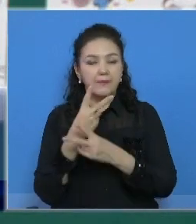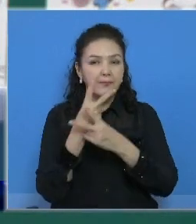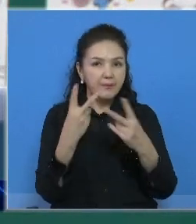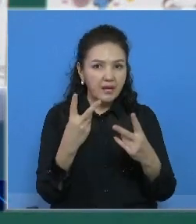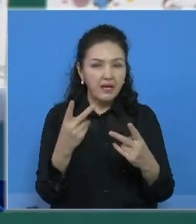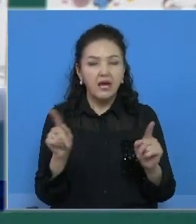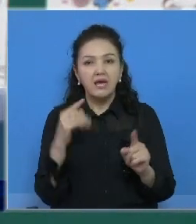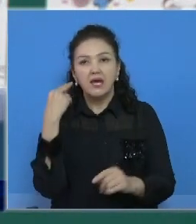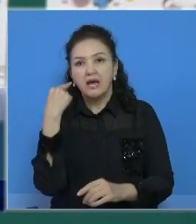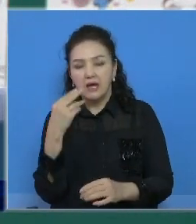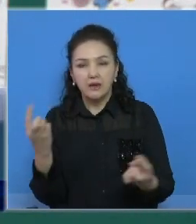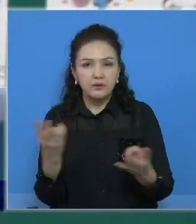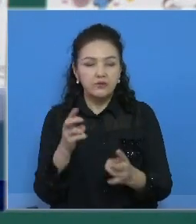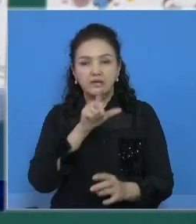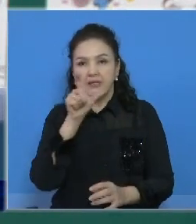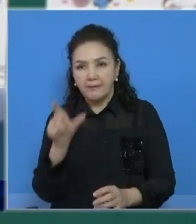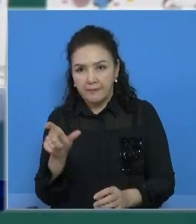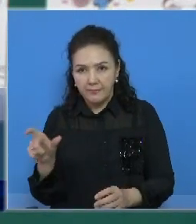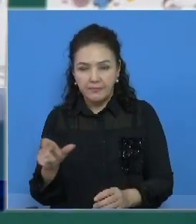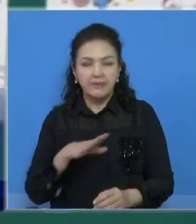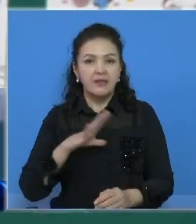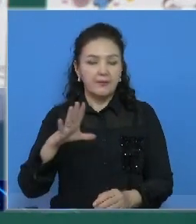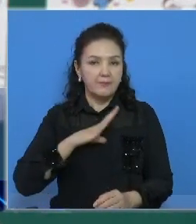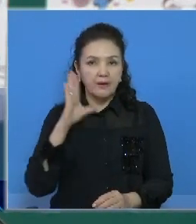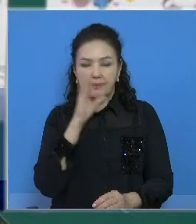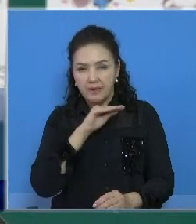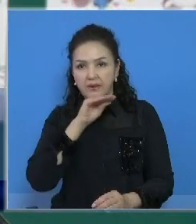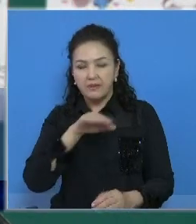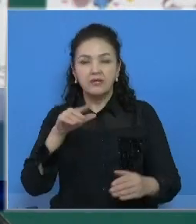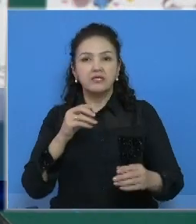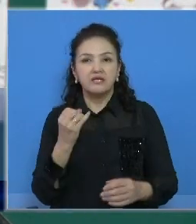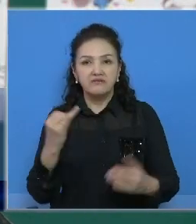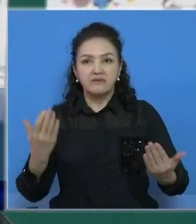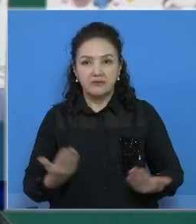показали, какие качества нужны человеку, чтобы быть успешным в профессии и в жизни.